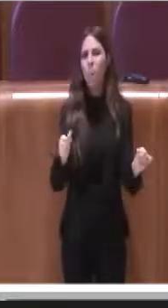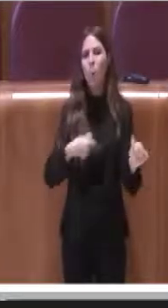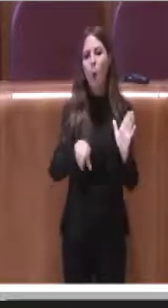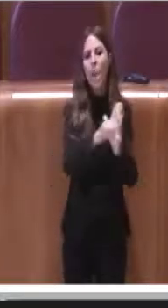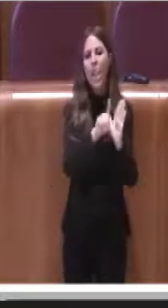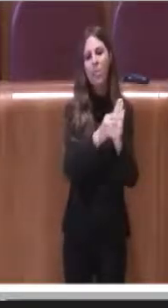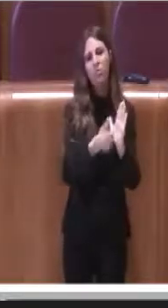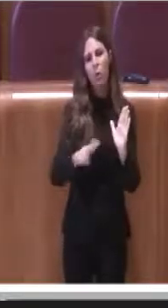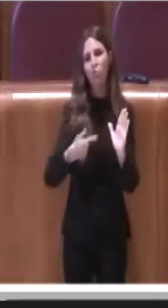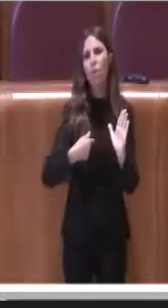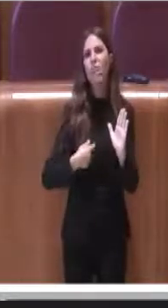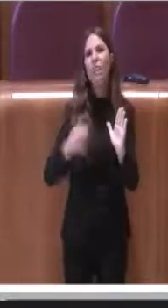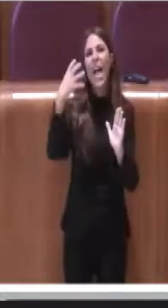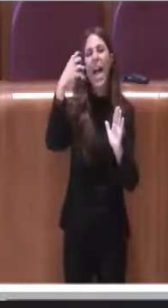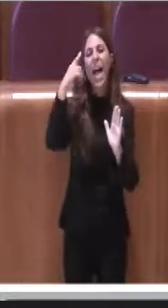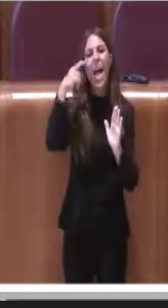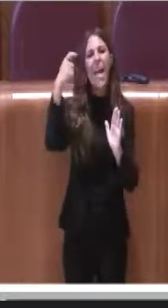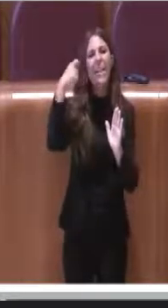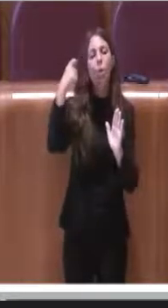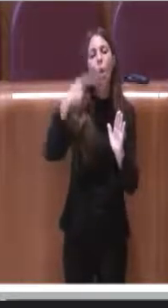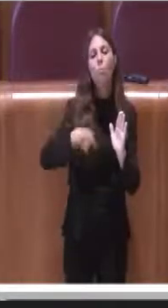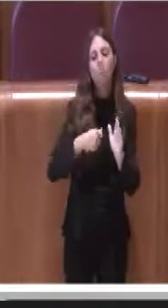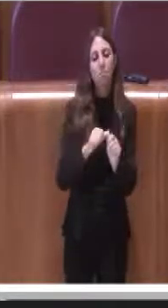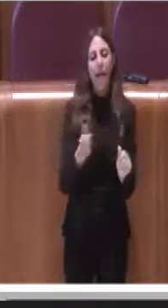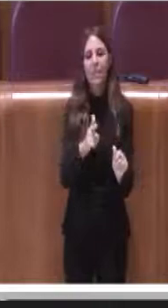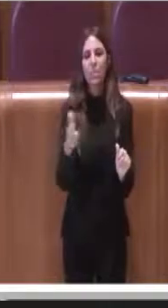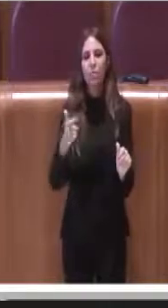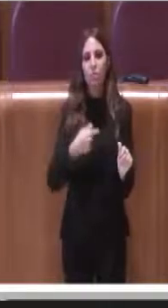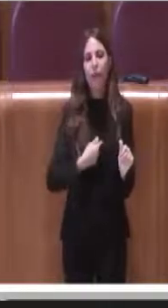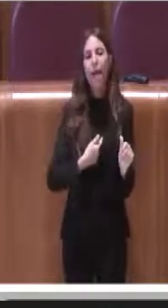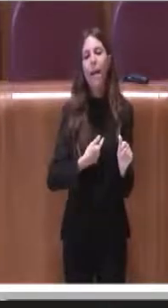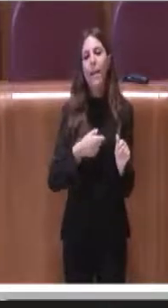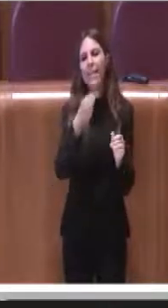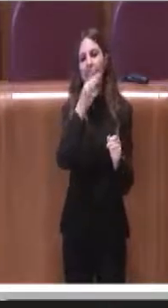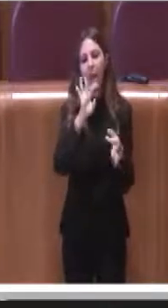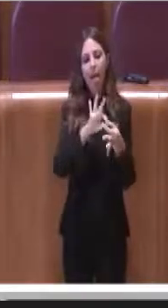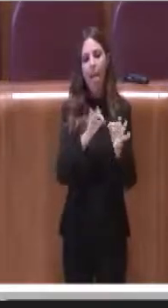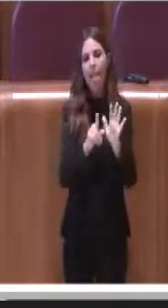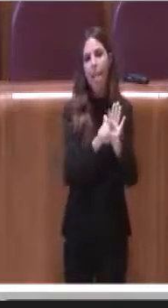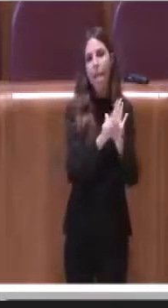ricorsi dichiarati infondati in fatto e in diritto. E la questione a livello